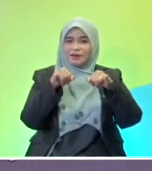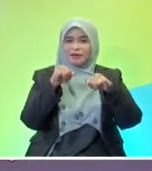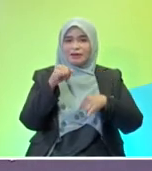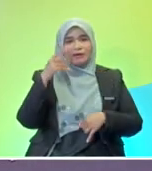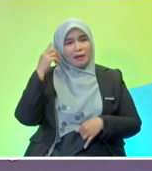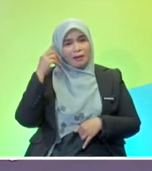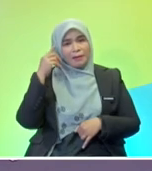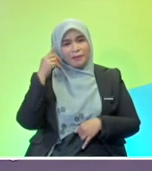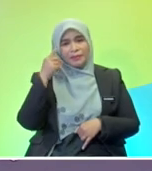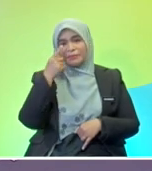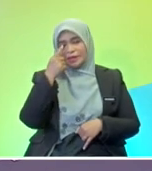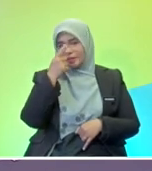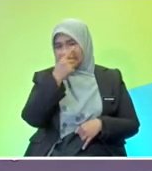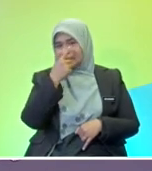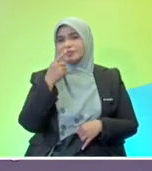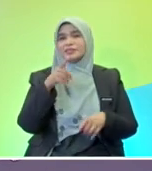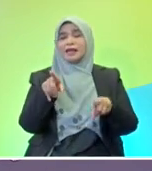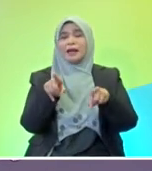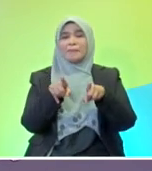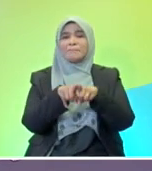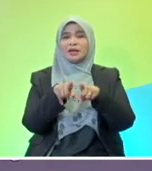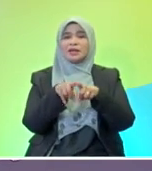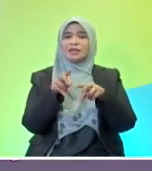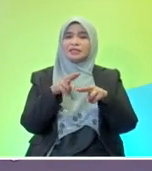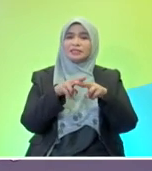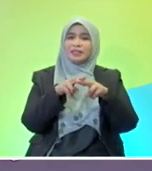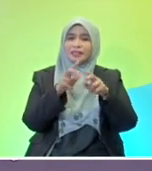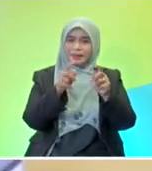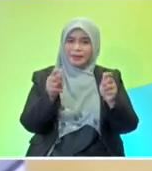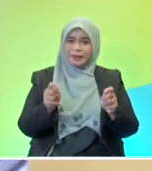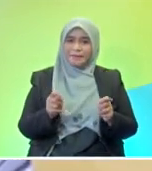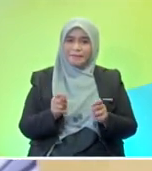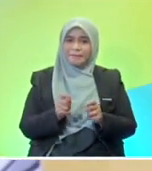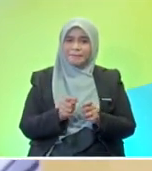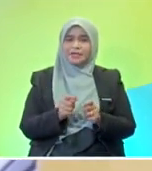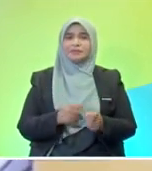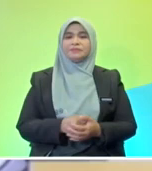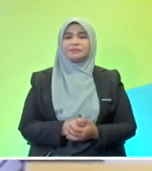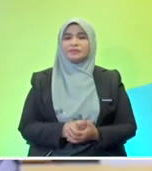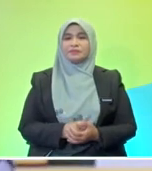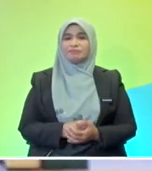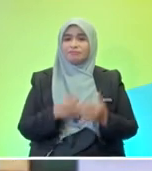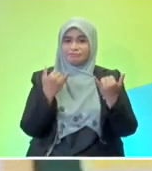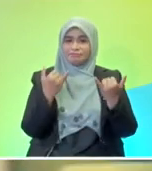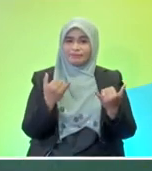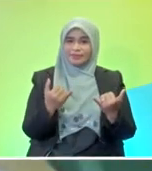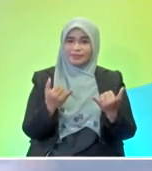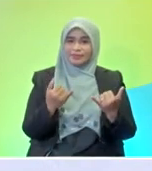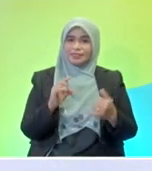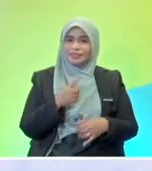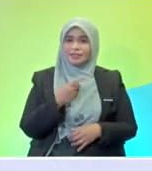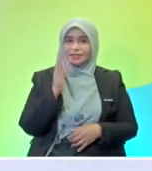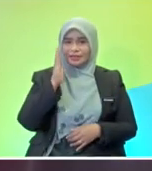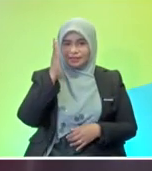mata seimbang, kedudukannya. Okey, Kak Syafiqah punya sengit sikit cikgu. Okey, sekarang kita